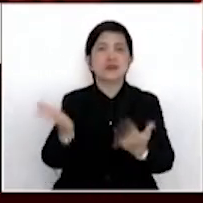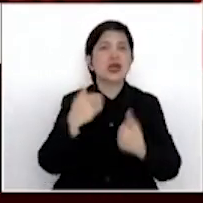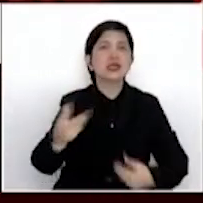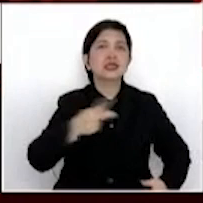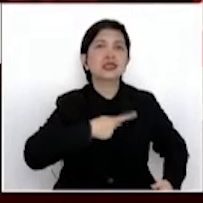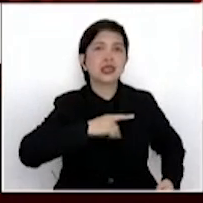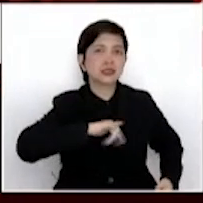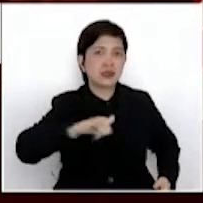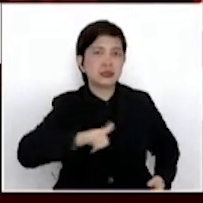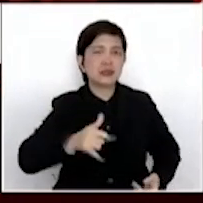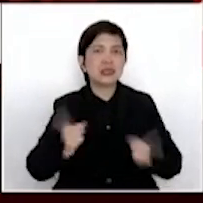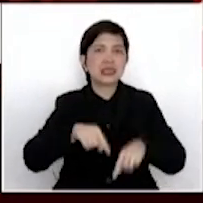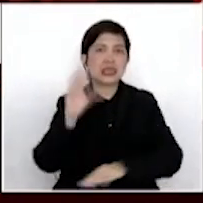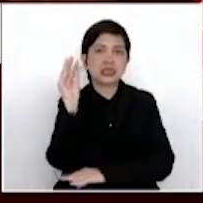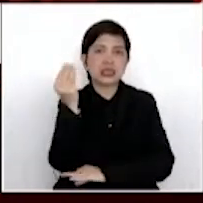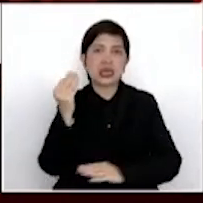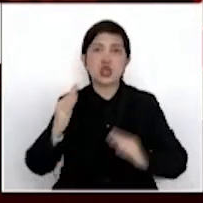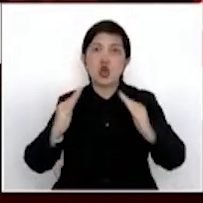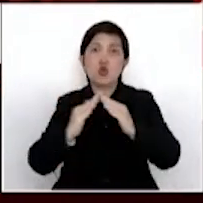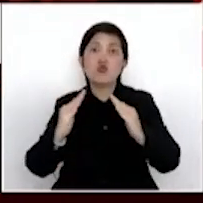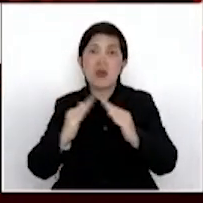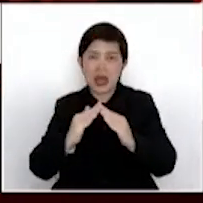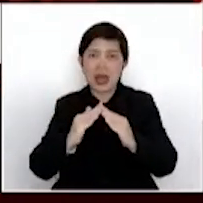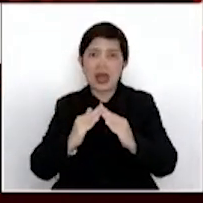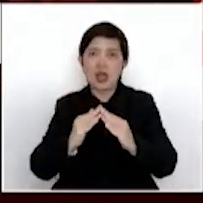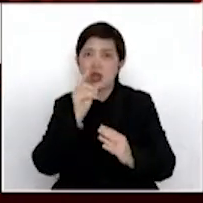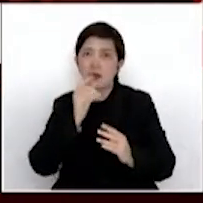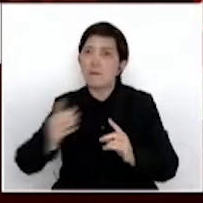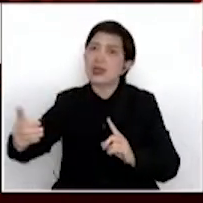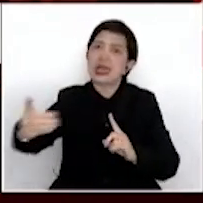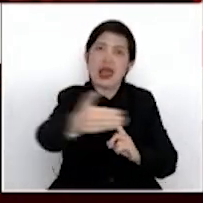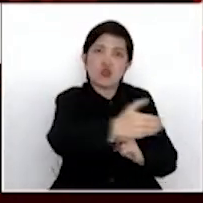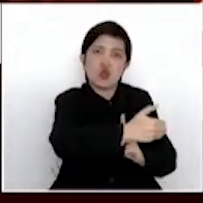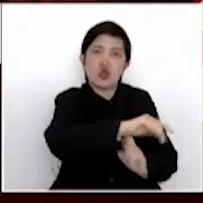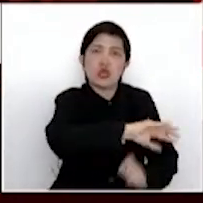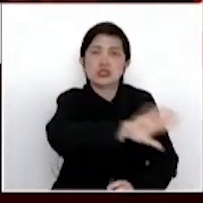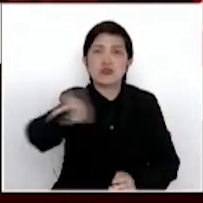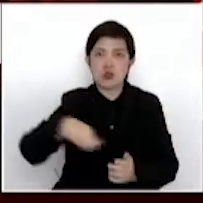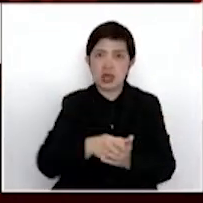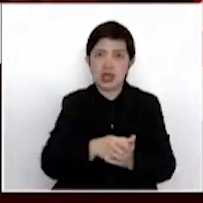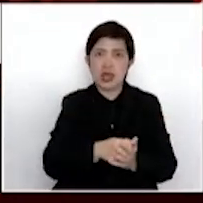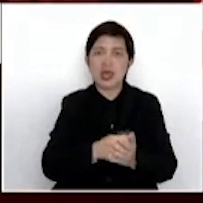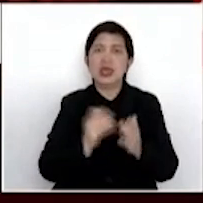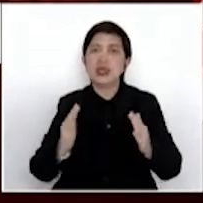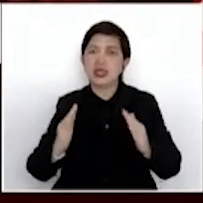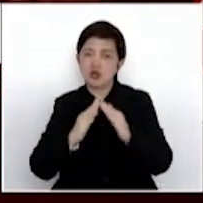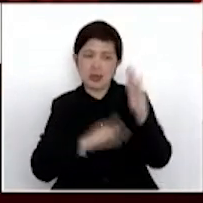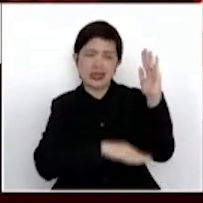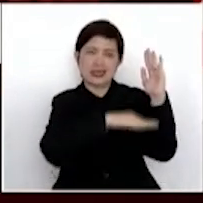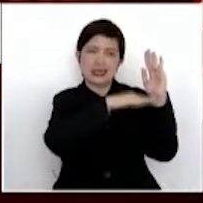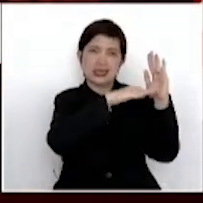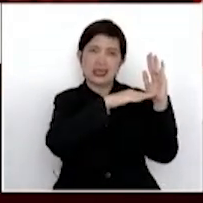bersama-sama menjadikan Jakarta rumah yang merangkul untuk semua dari Rusun sederhana hingga apartem